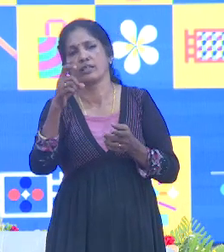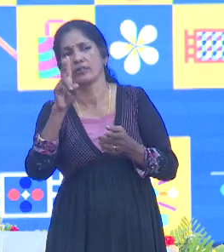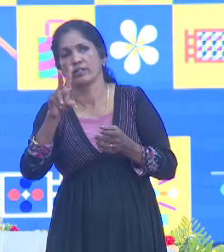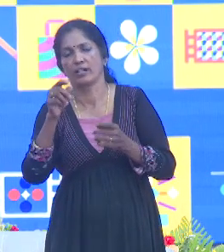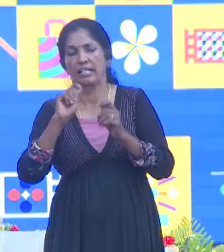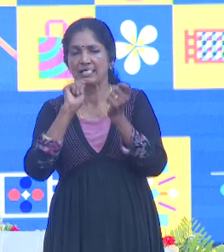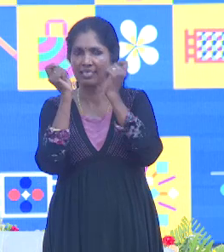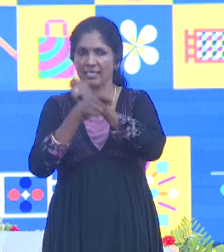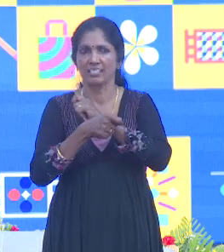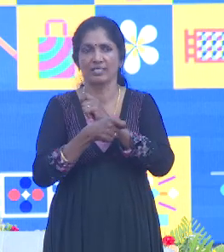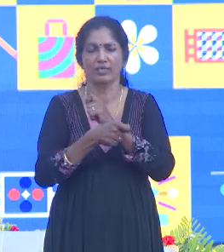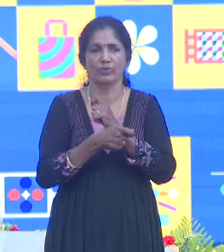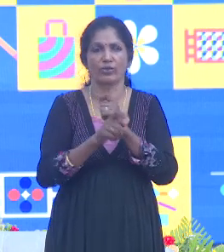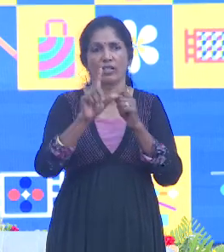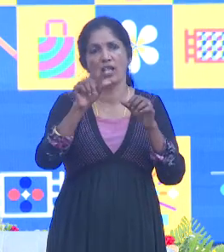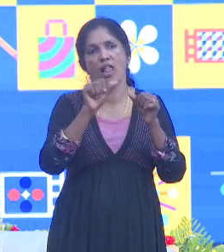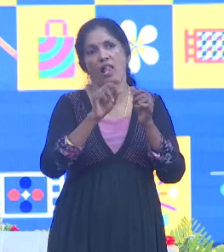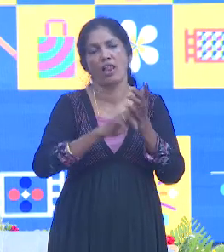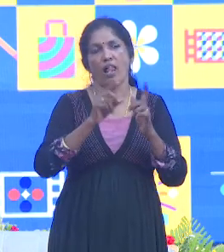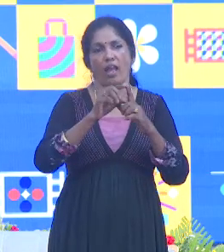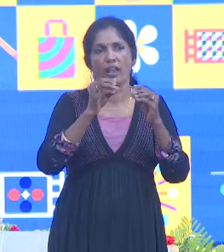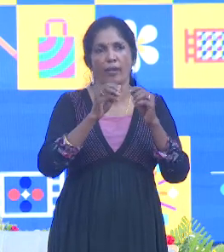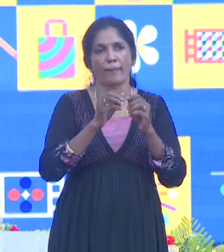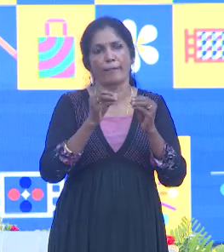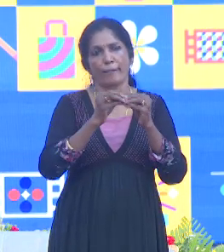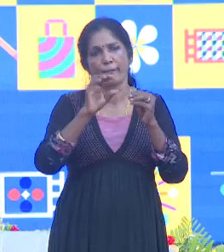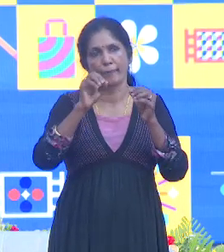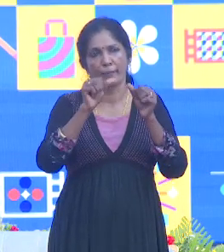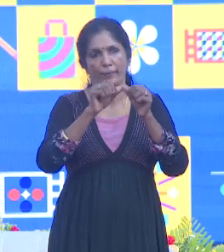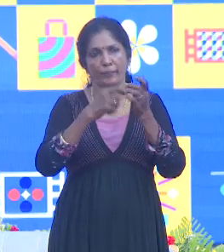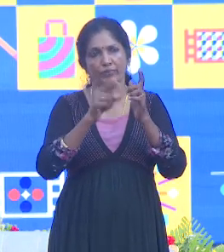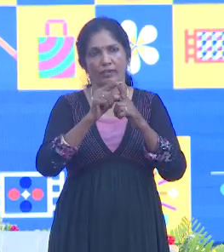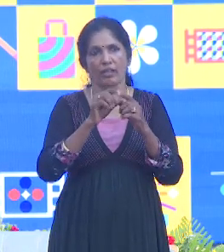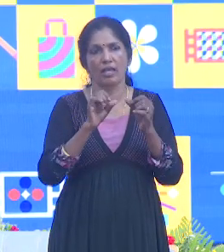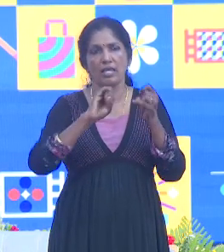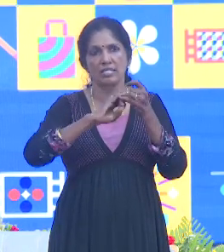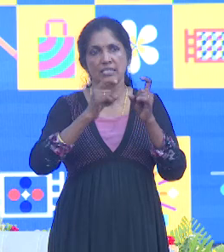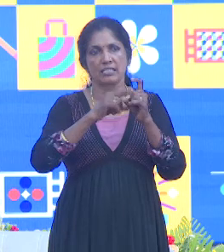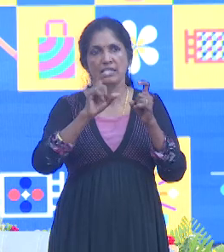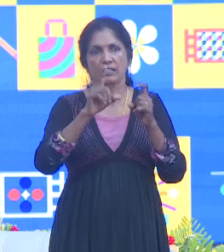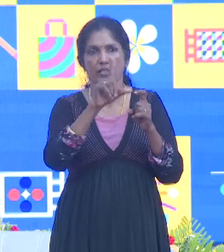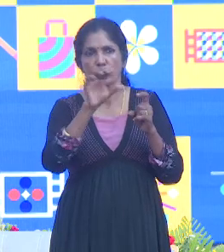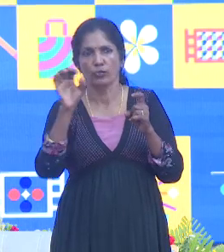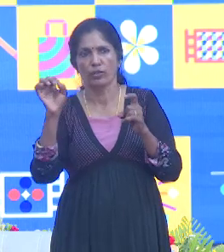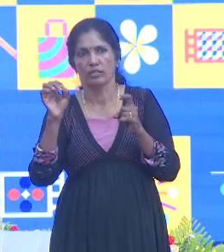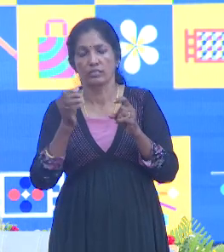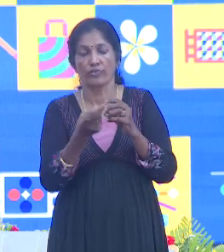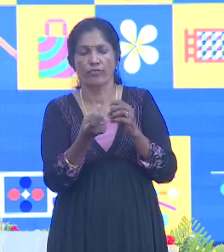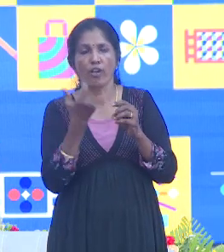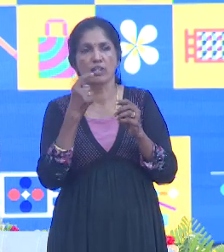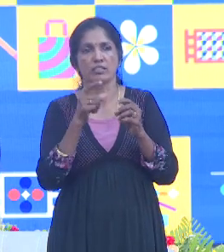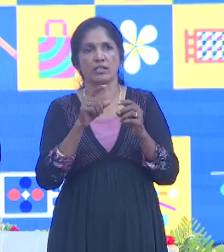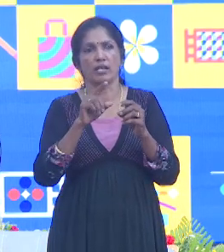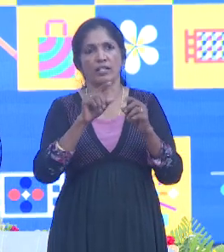ചെയ്ത് കൊണ്ടുവന്നതുകൊണ്ട് ലാൻഡ് ബോർഡുകൾക്ക് സെക്ഷൻ 100 അനുസരിച്ച് രൂപീകരിച്ച ലാൻഡ് ബോർഡുകൾക്ക് പെട്ടെന്ന് തന്നെ ഭൂമിയുടെ